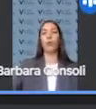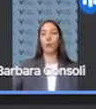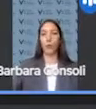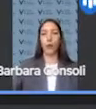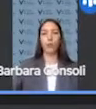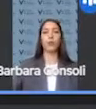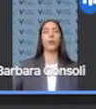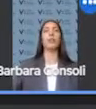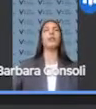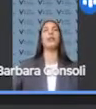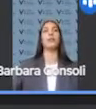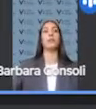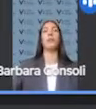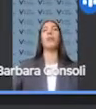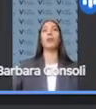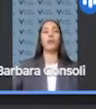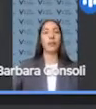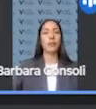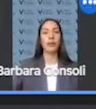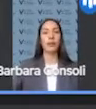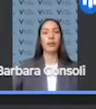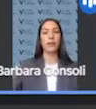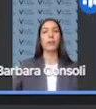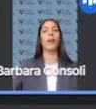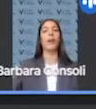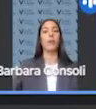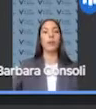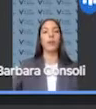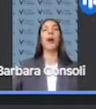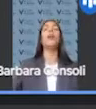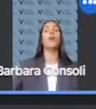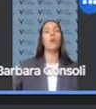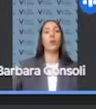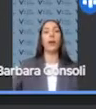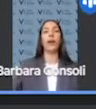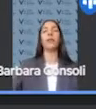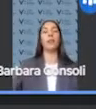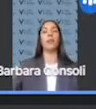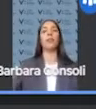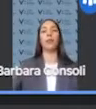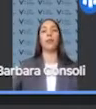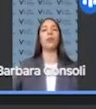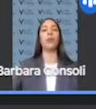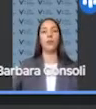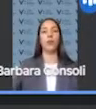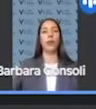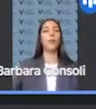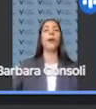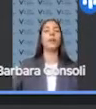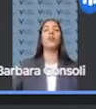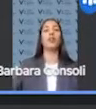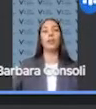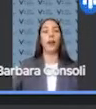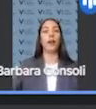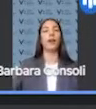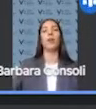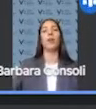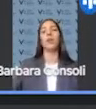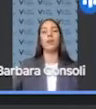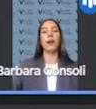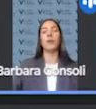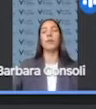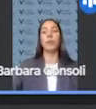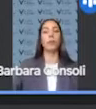comunque c'è molto altro, quindi è molto interessante, ad esempio, capire come il legislatore interviene per